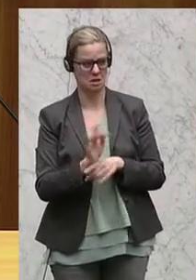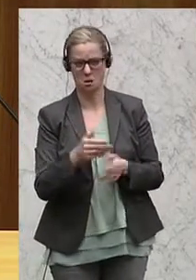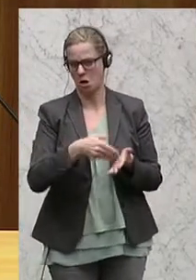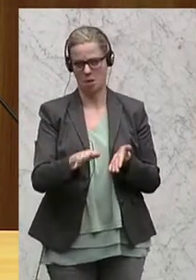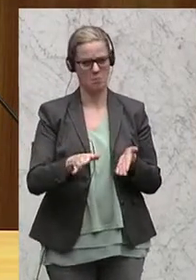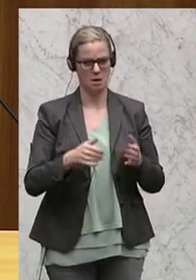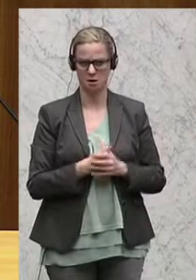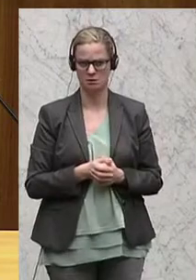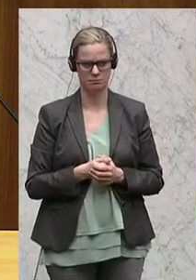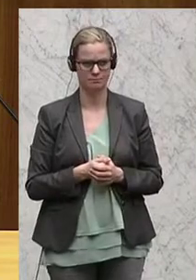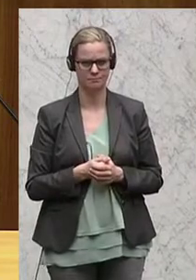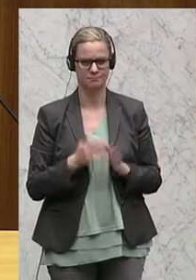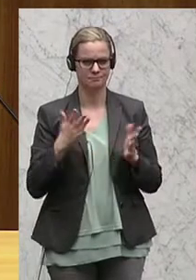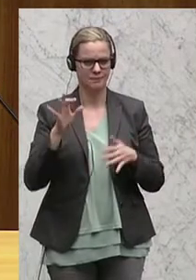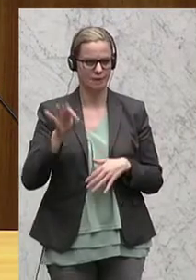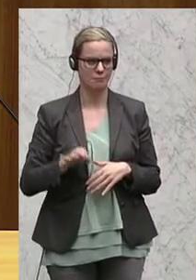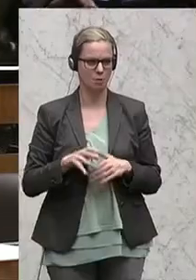ablehnen.